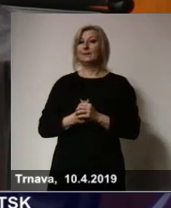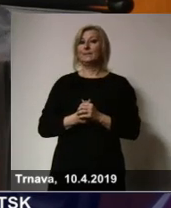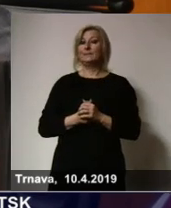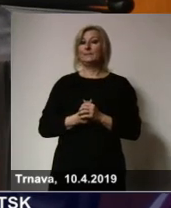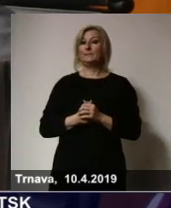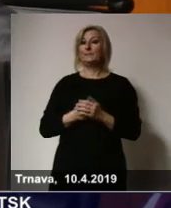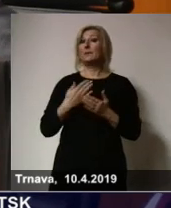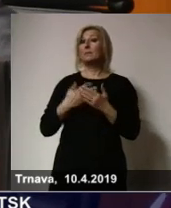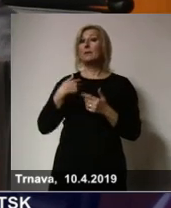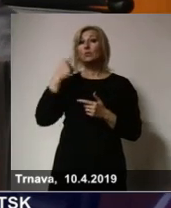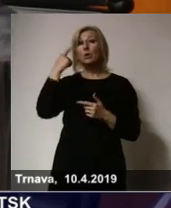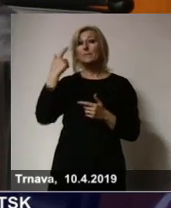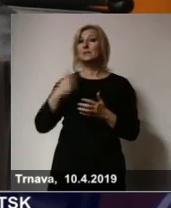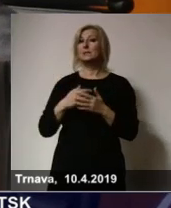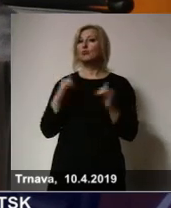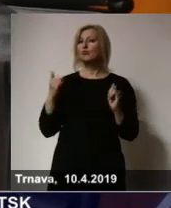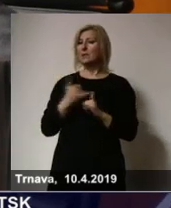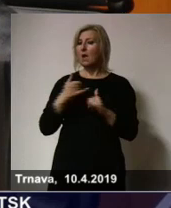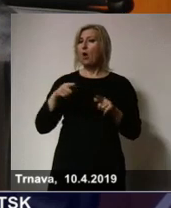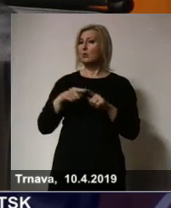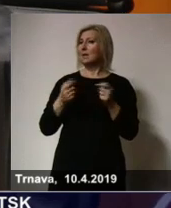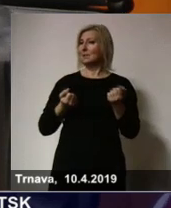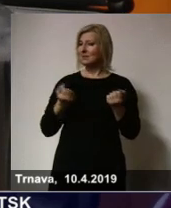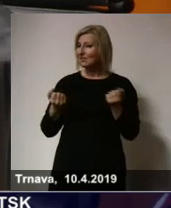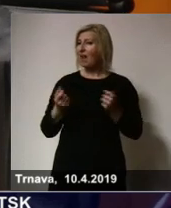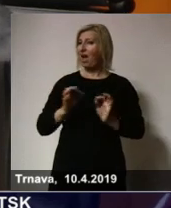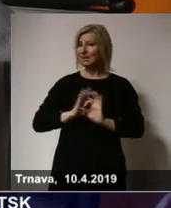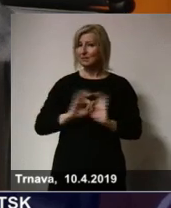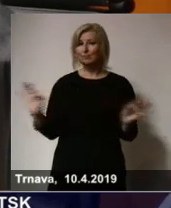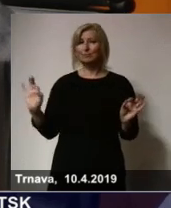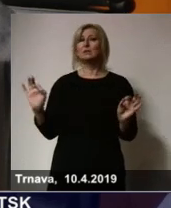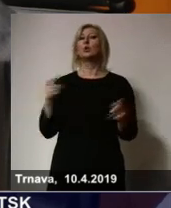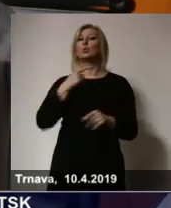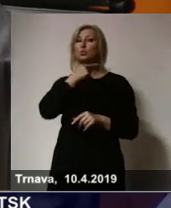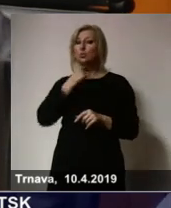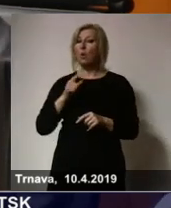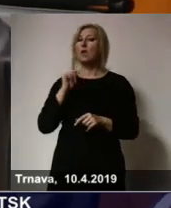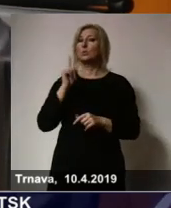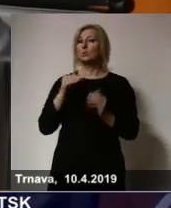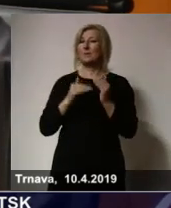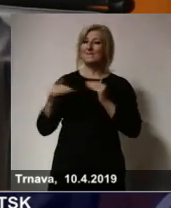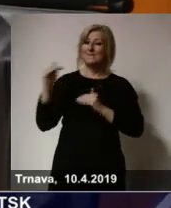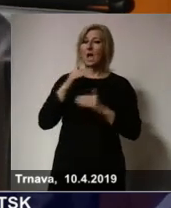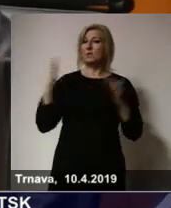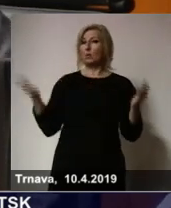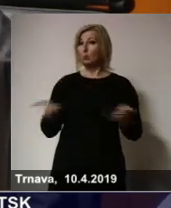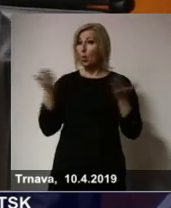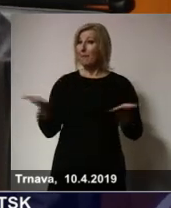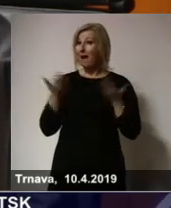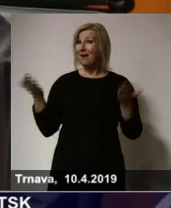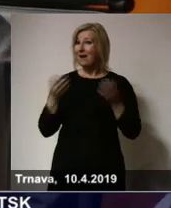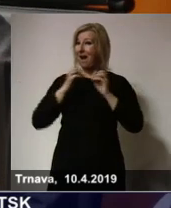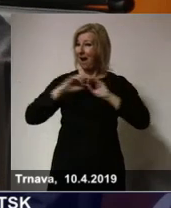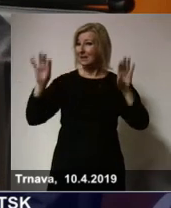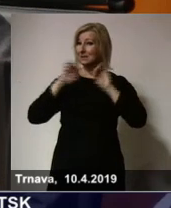myslím si, že tento proces sme nateraz vládli. Súhlasím s vyššou mierou propagácie a to bude už aj na nových riaditeľoch alebo